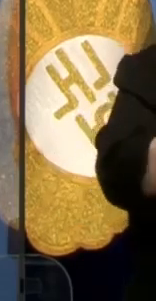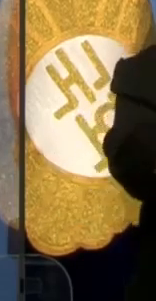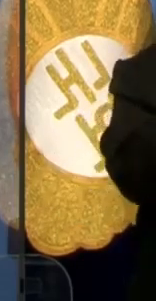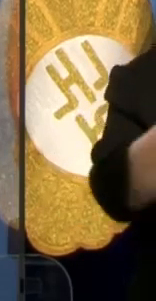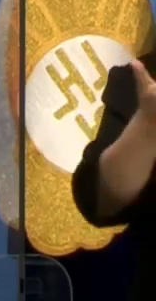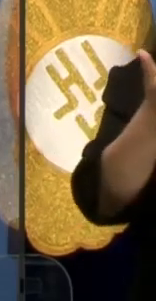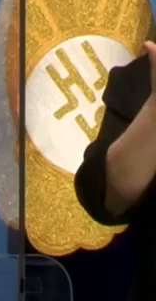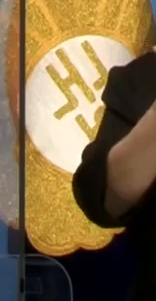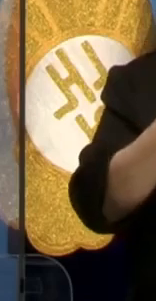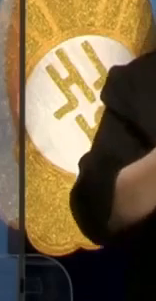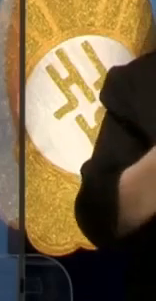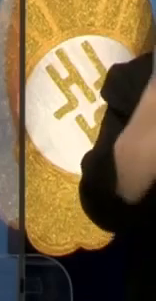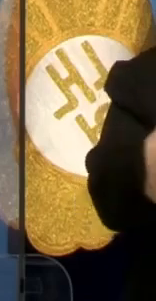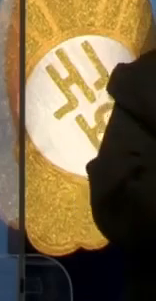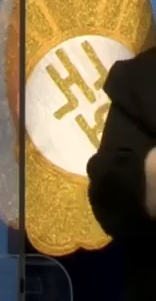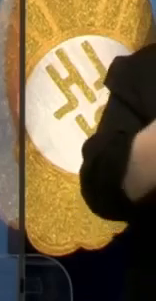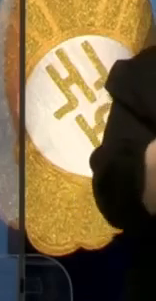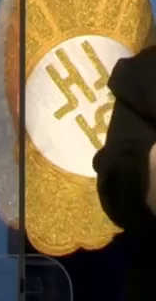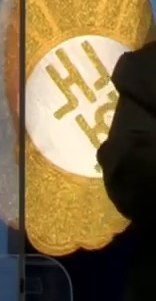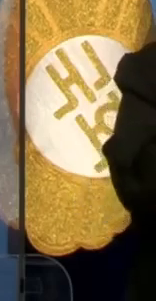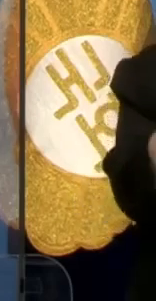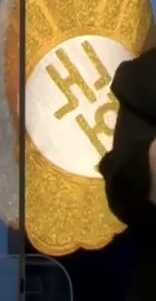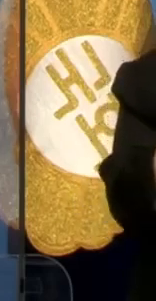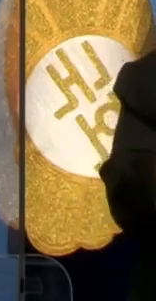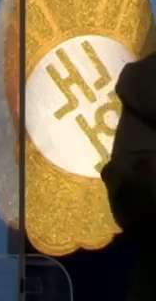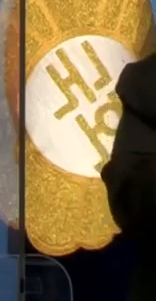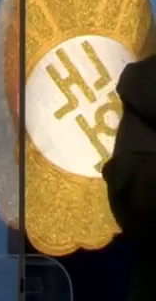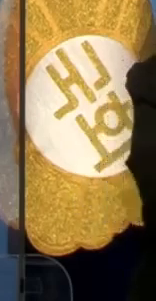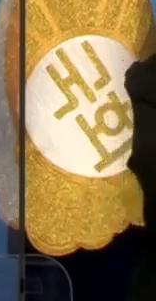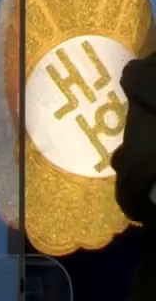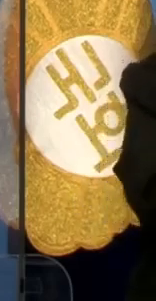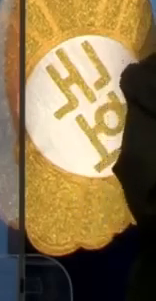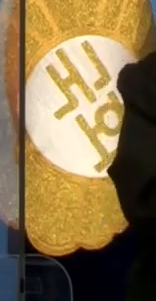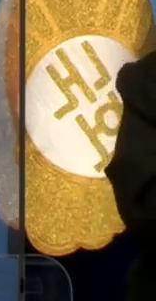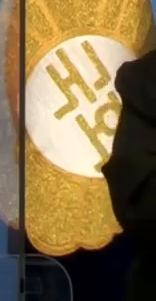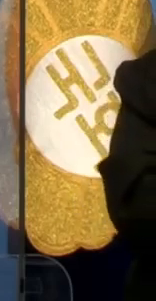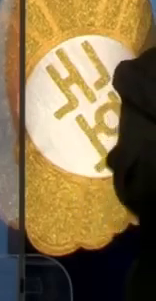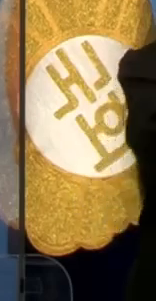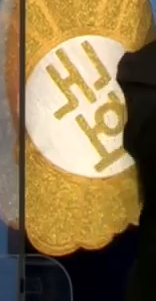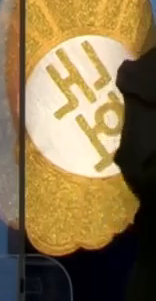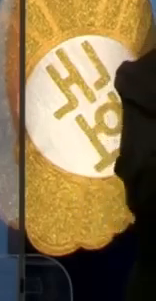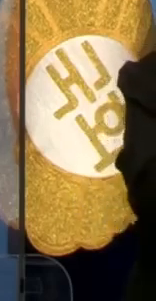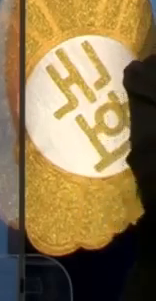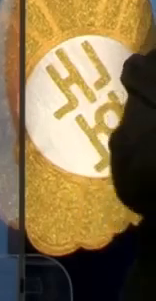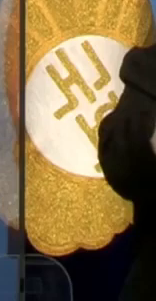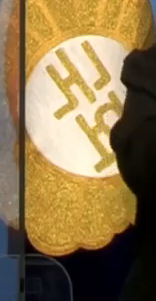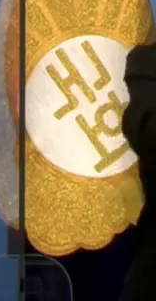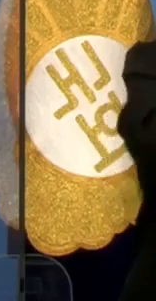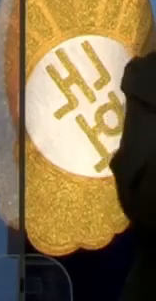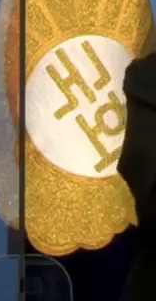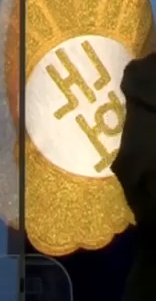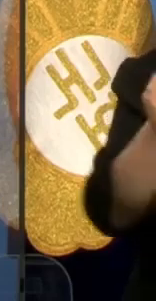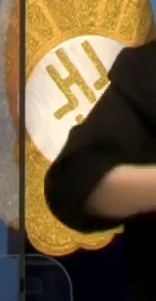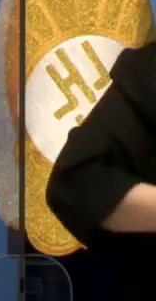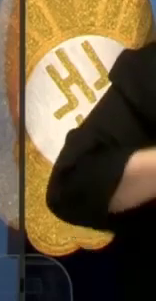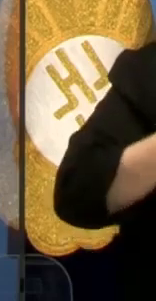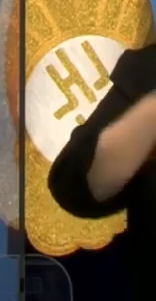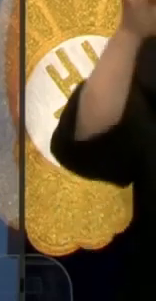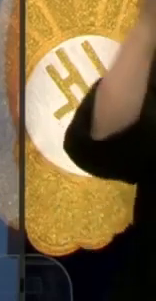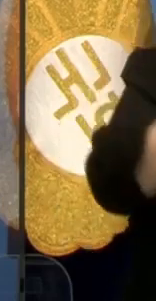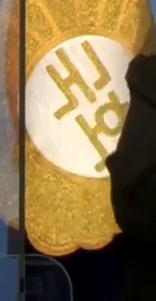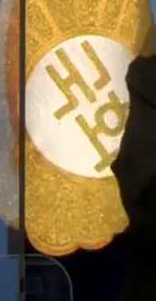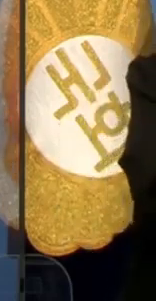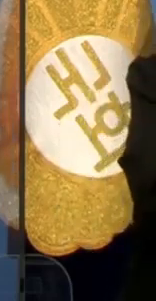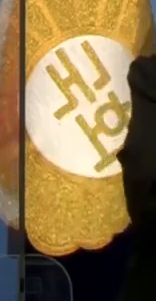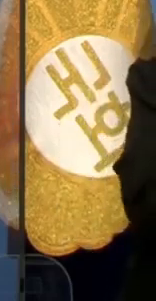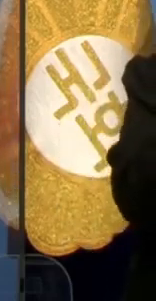중 나라를 밝히라는 부칠의 유언에 따라 우리 사회 곳곳에 소외되고 힘든 분들에게 따뜻한 빛이 되는 나라를